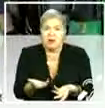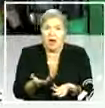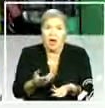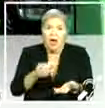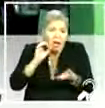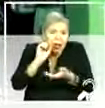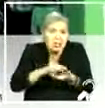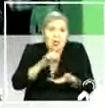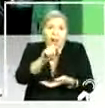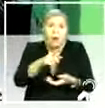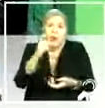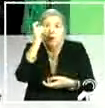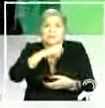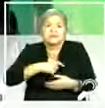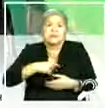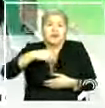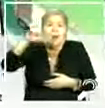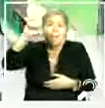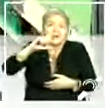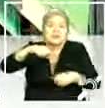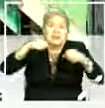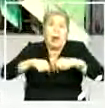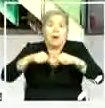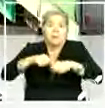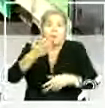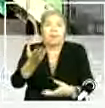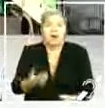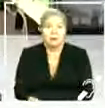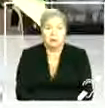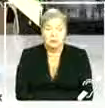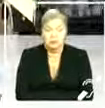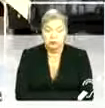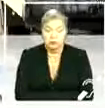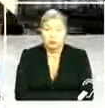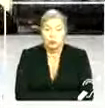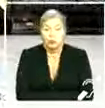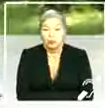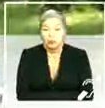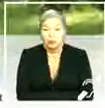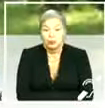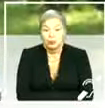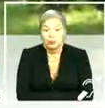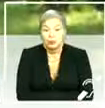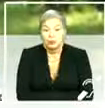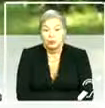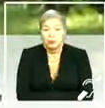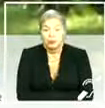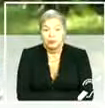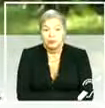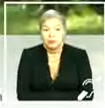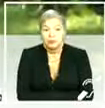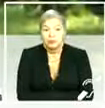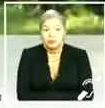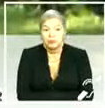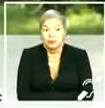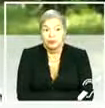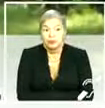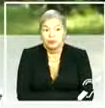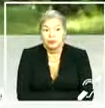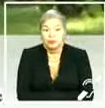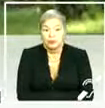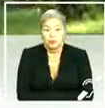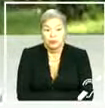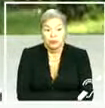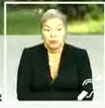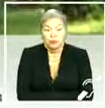lipsa benzinei de la pompă. Нет конкретной информации о том, сколько нефтепродуктов потребляется военными, но все равно в масштабах